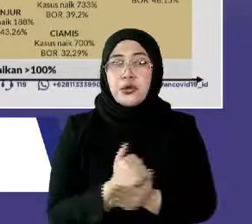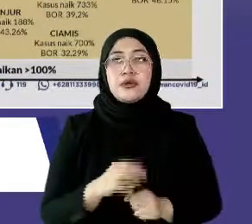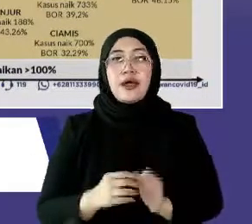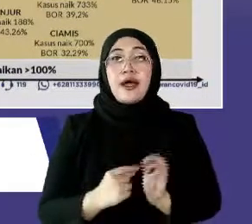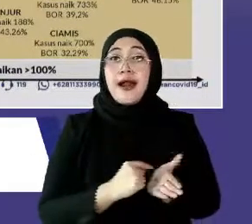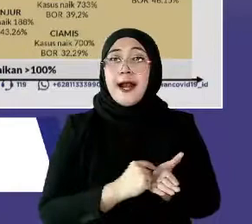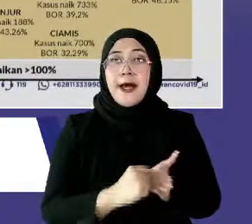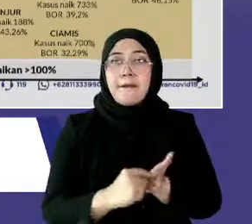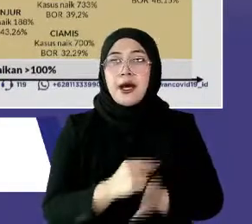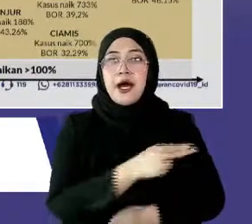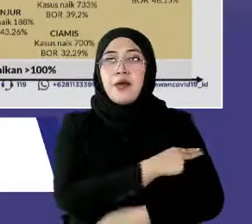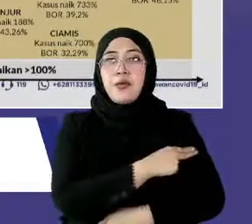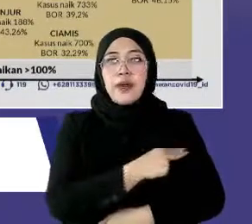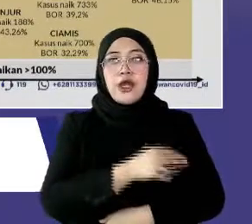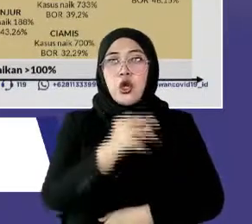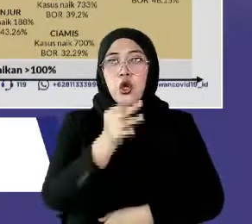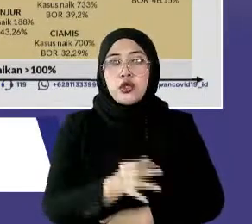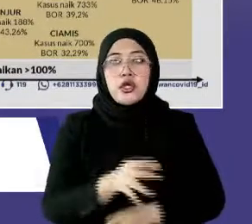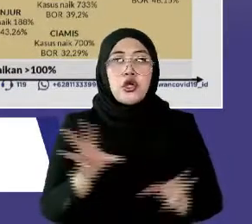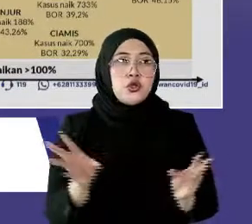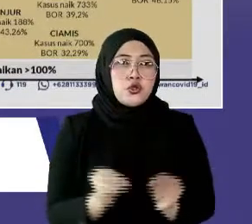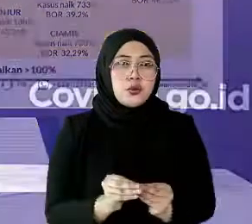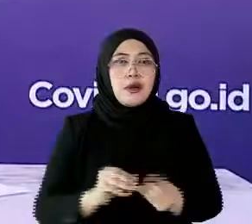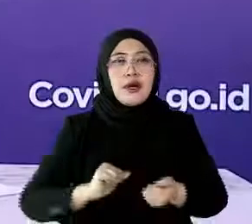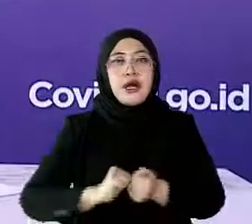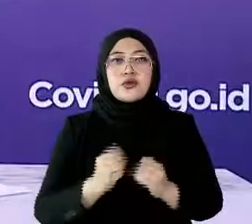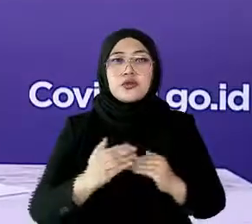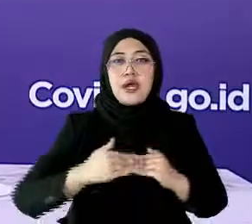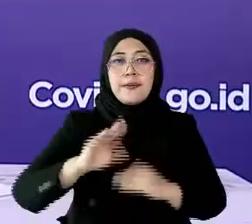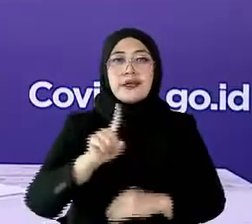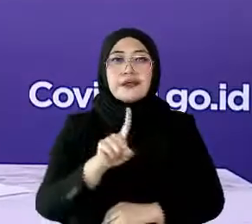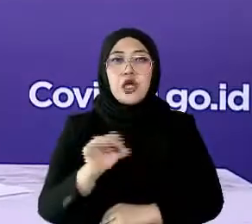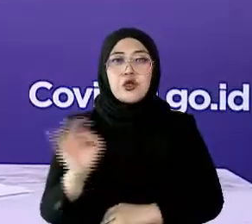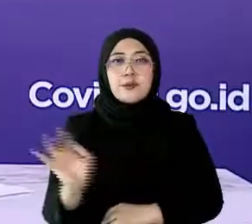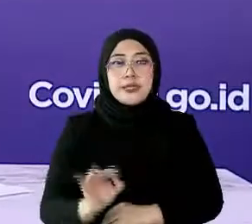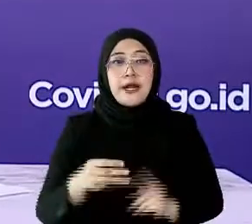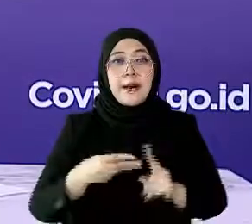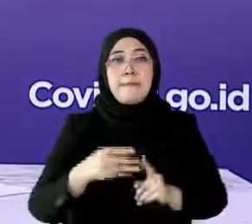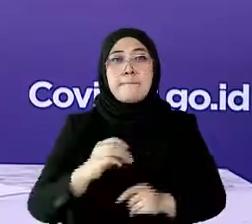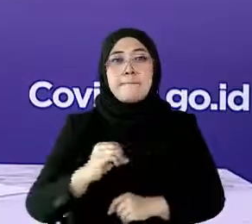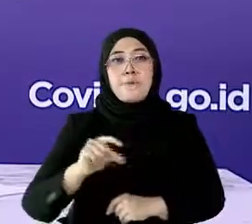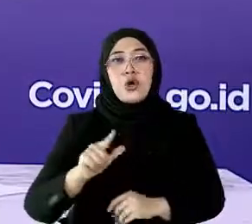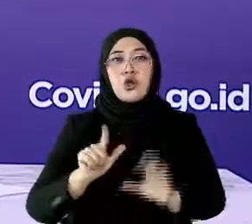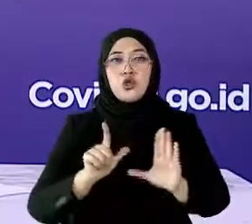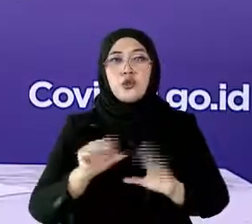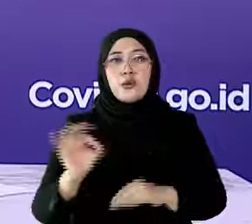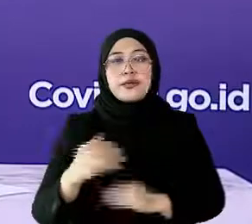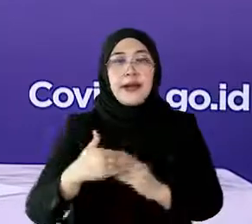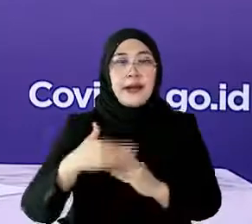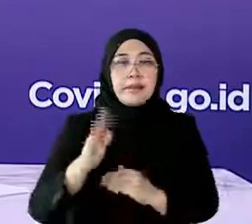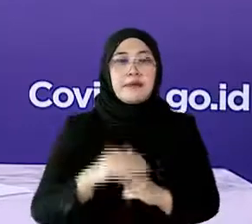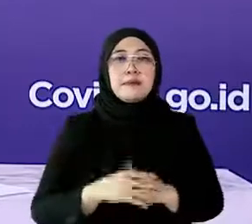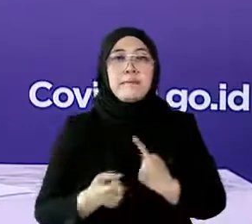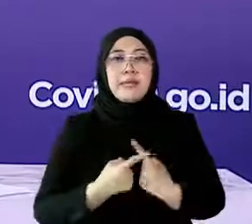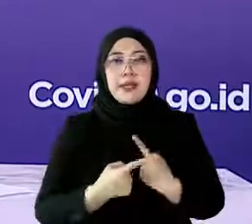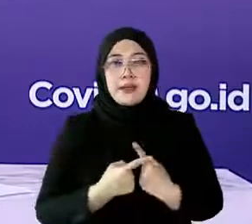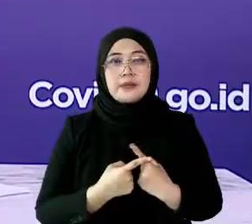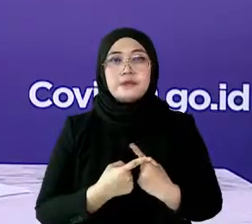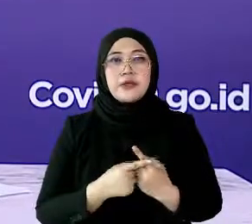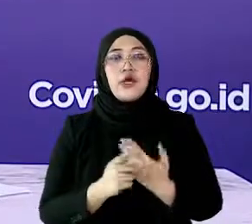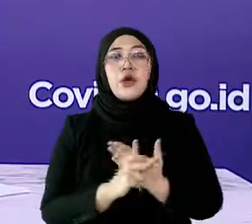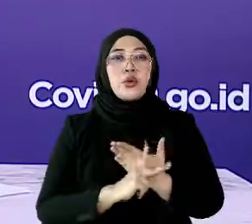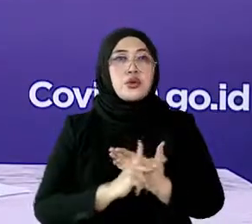nama-nama kabupaten kota dengan kenaikan kasus lebih dari 100% danboard lebih dari tujuh persen pertama